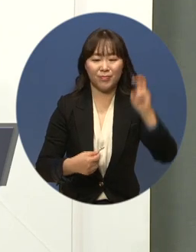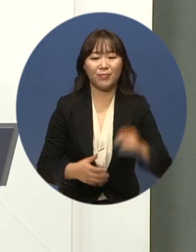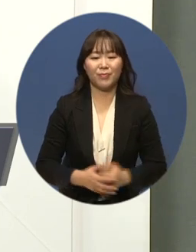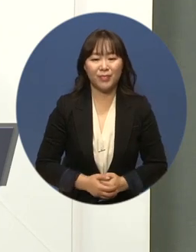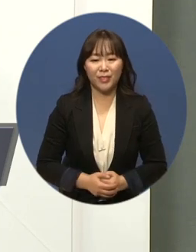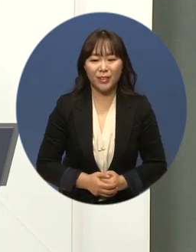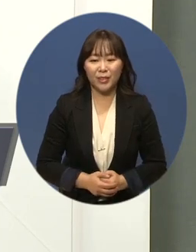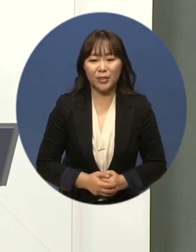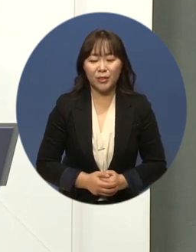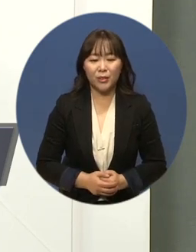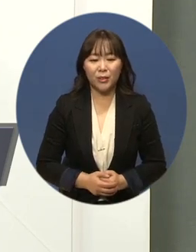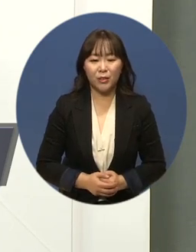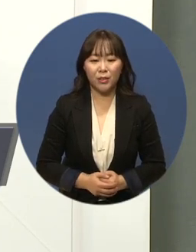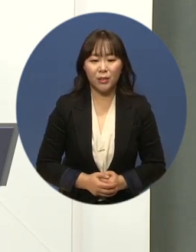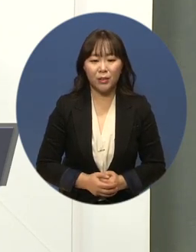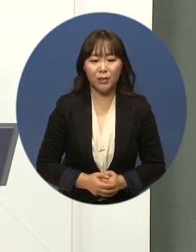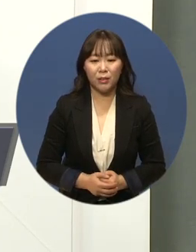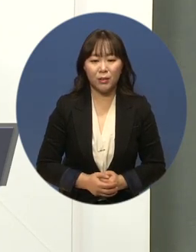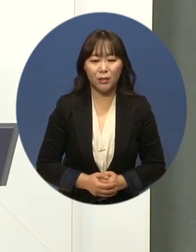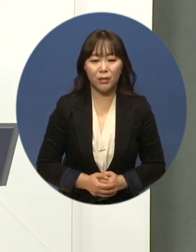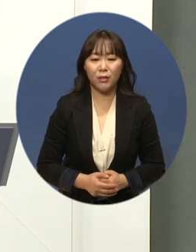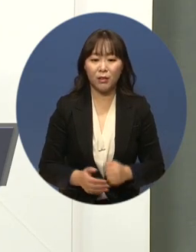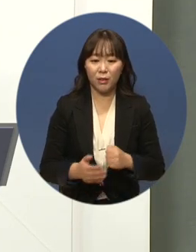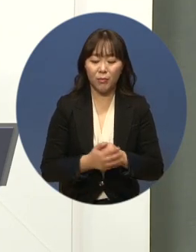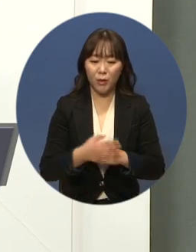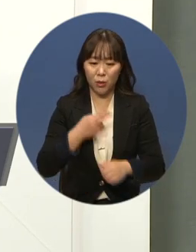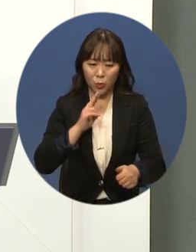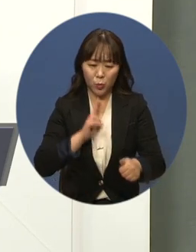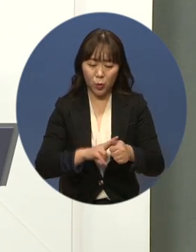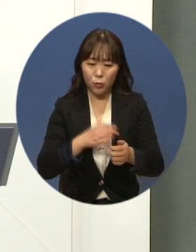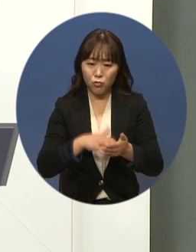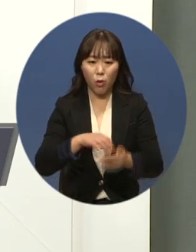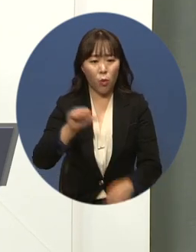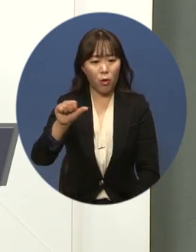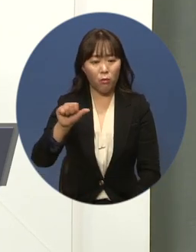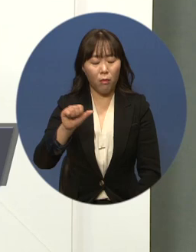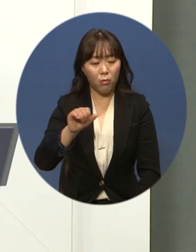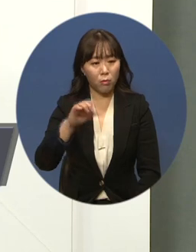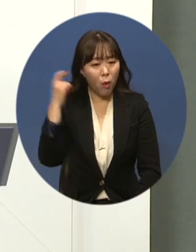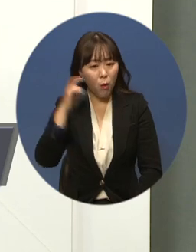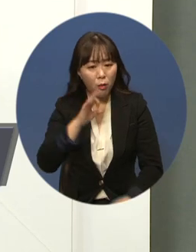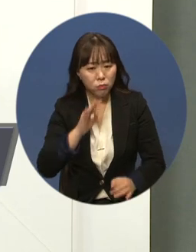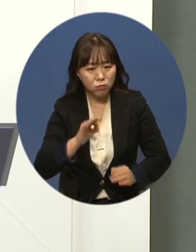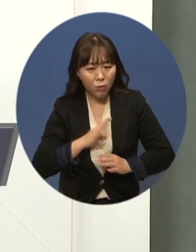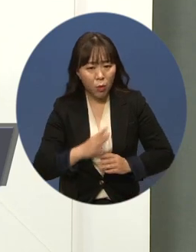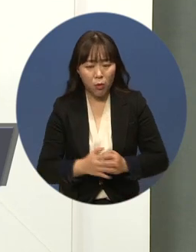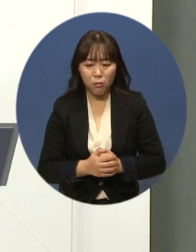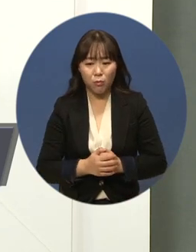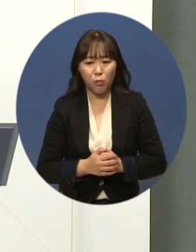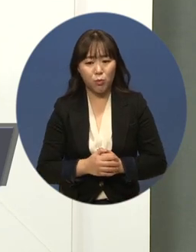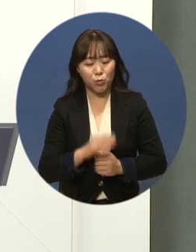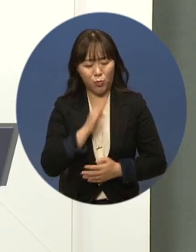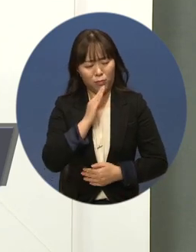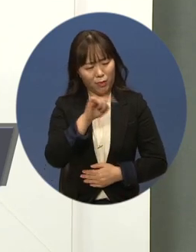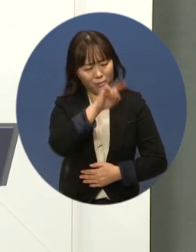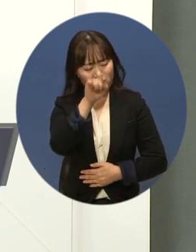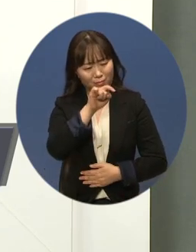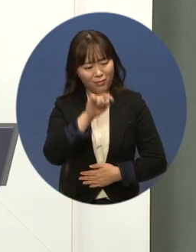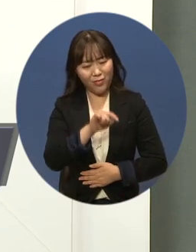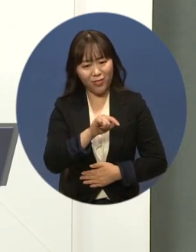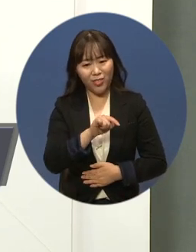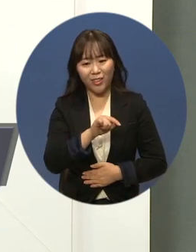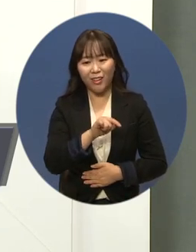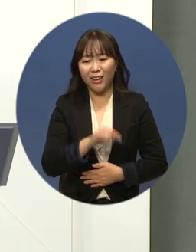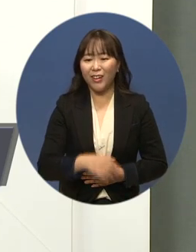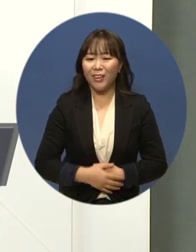모양이에요. 그래가지고 다섯 번이나 도전을 하셨다고요. 저는 깜짝 놀랐어요. 그렇게 됐나? 그런데